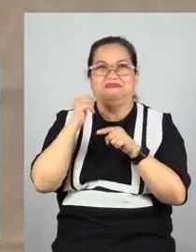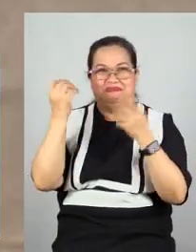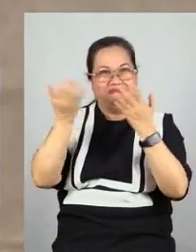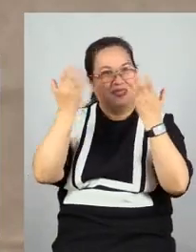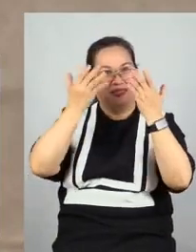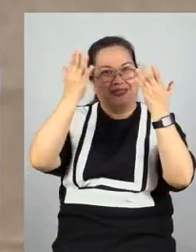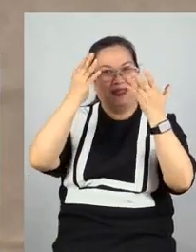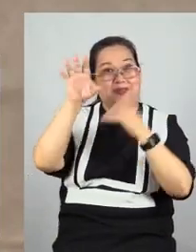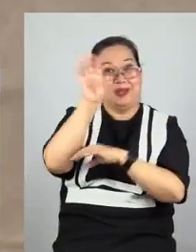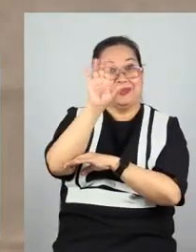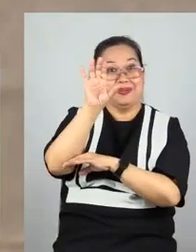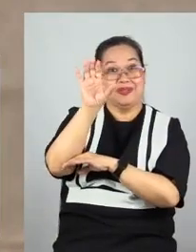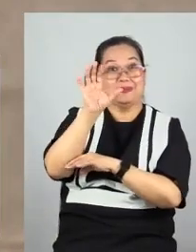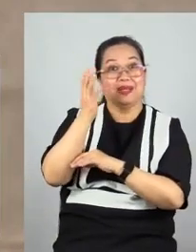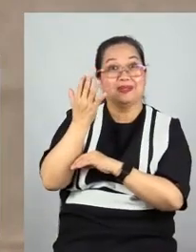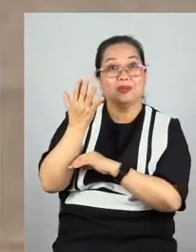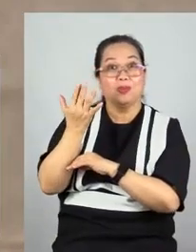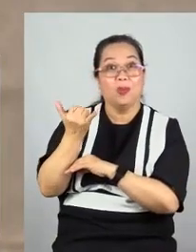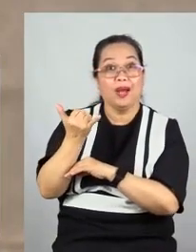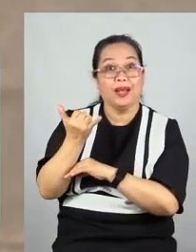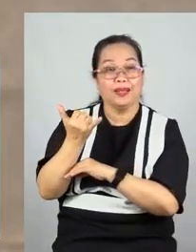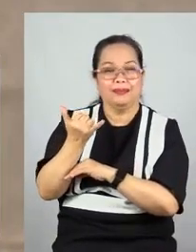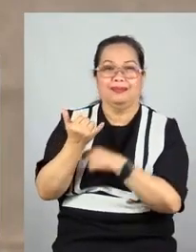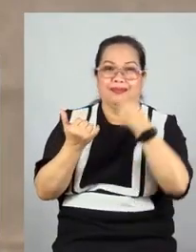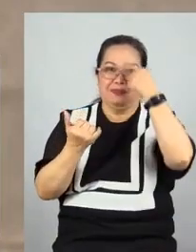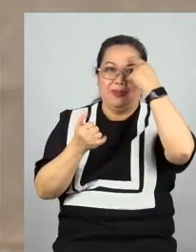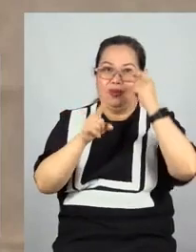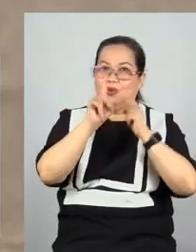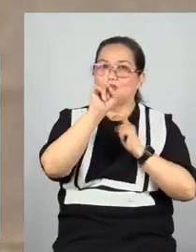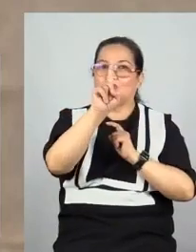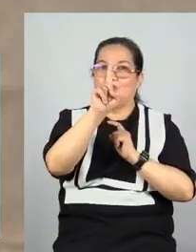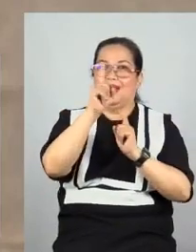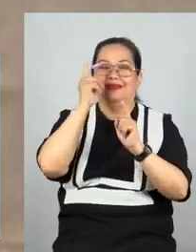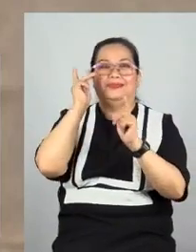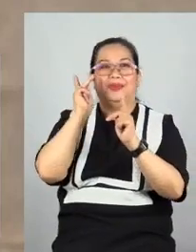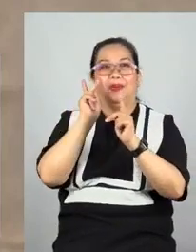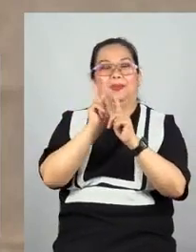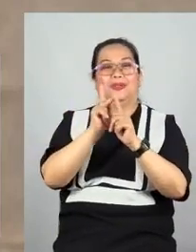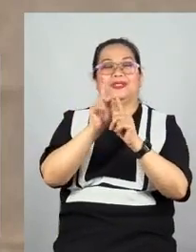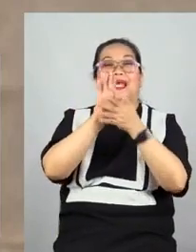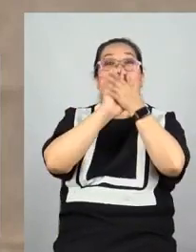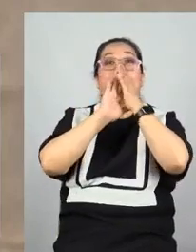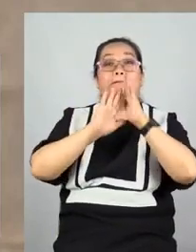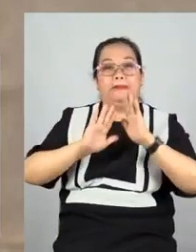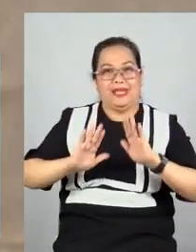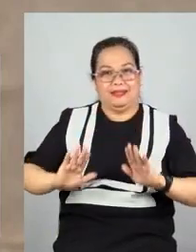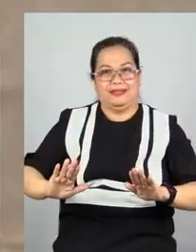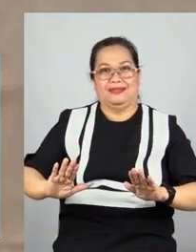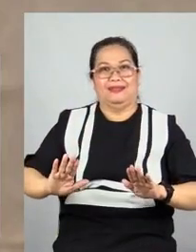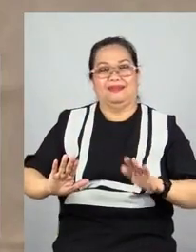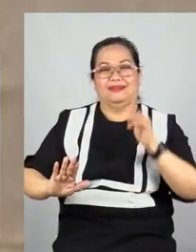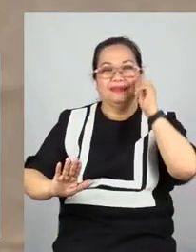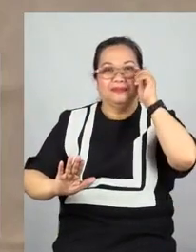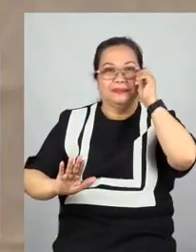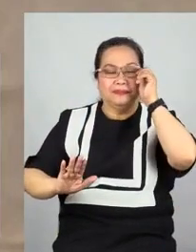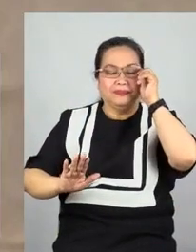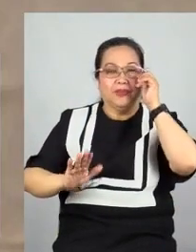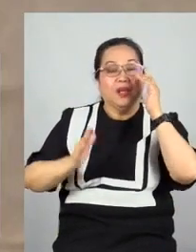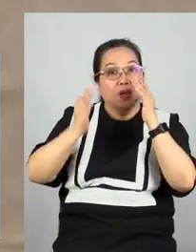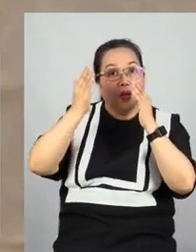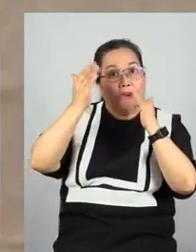ipinagdidiwang ang Pasko dahil sa isang tema na ito ng kapayapaan. Kasi ang gusto natin